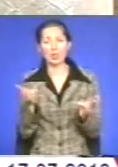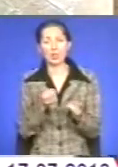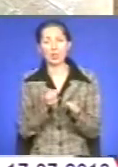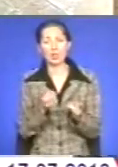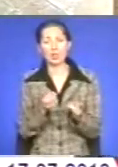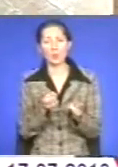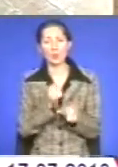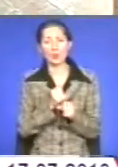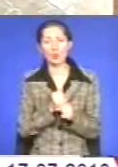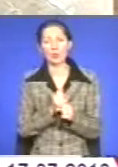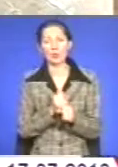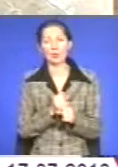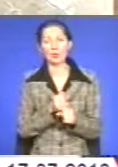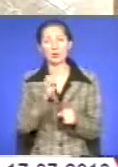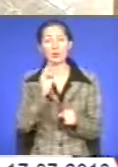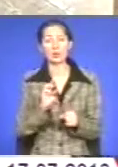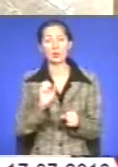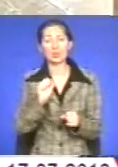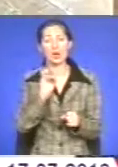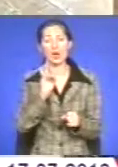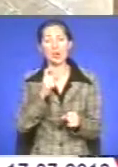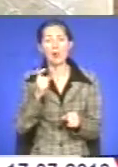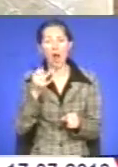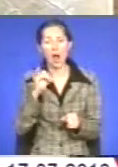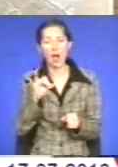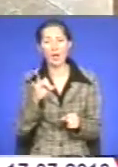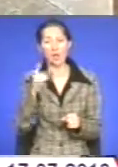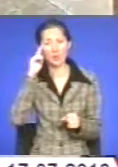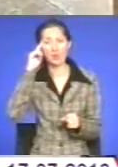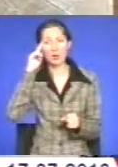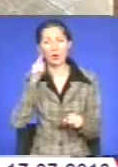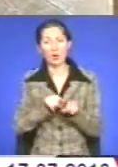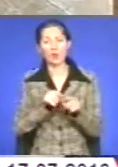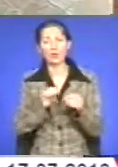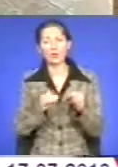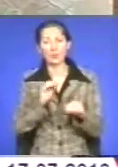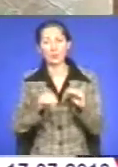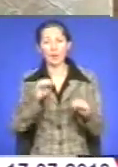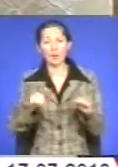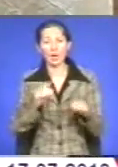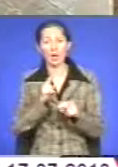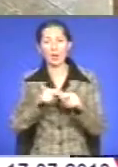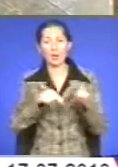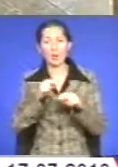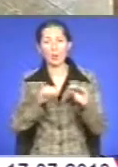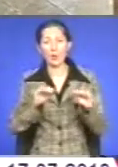треба зробити Шанхай, забудувати, ущільнити так, щоб неможливо буде взагалі